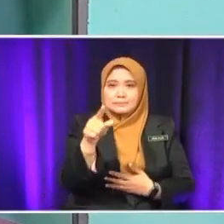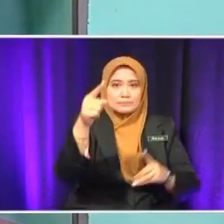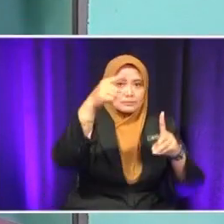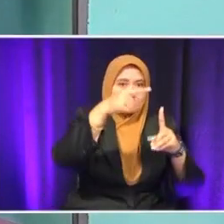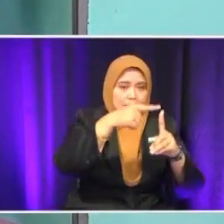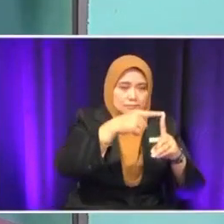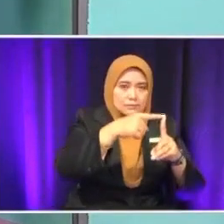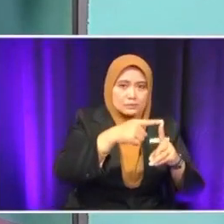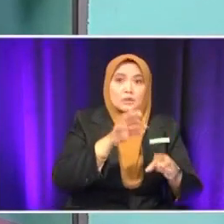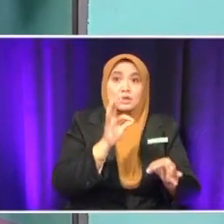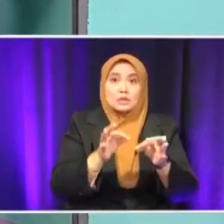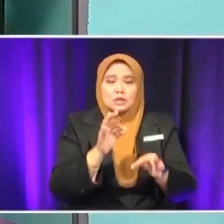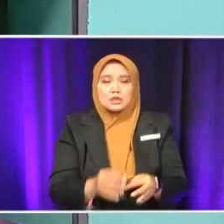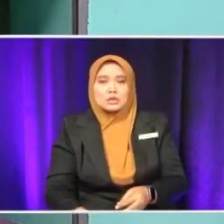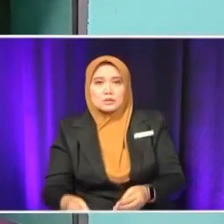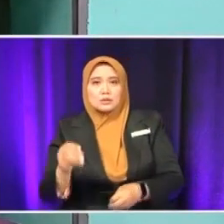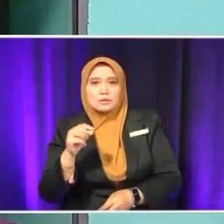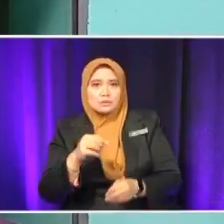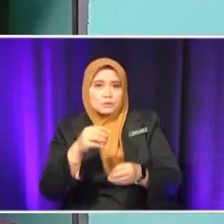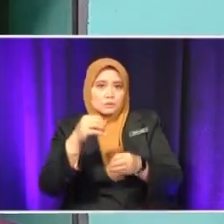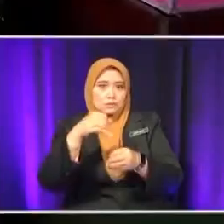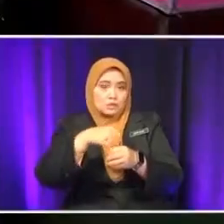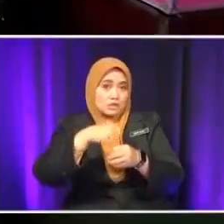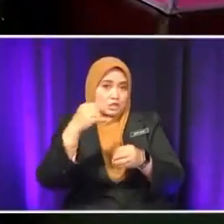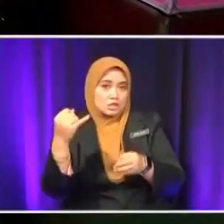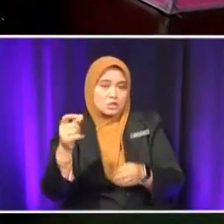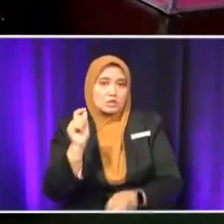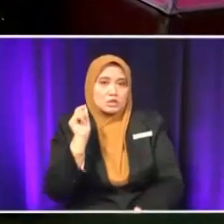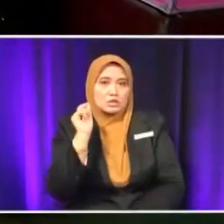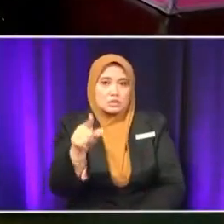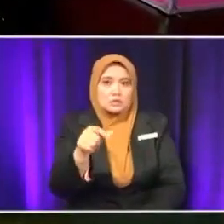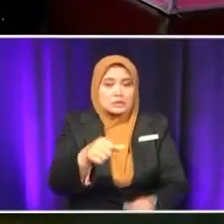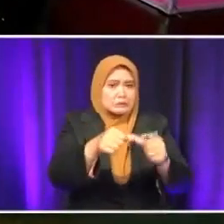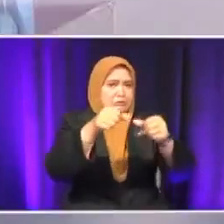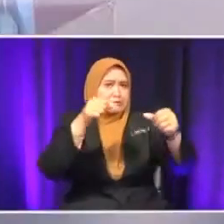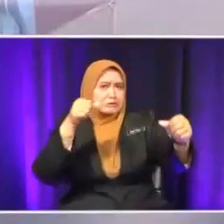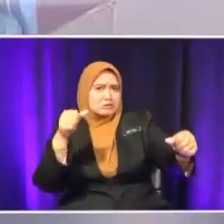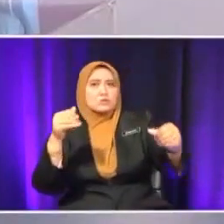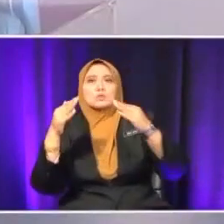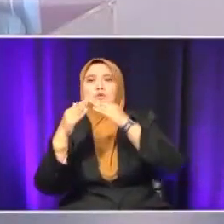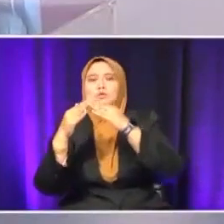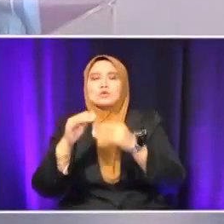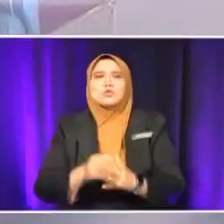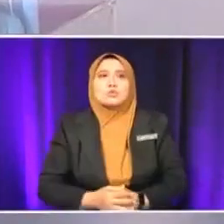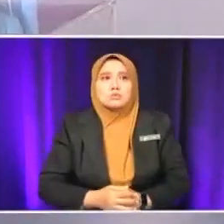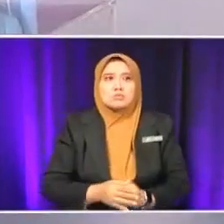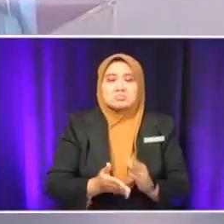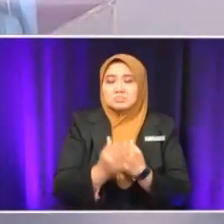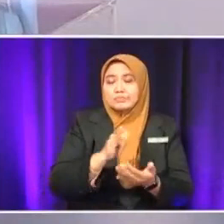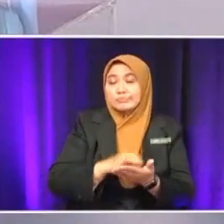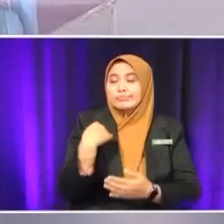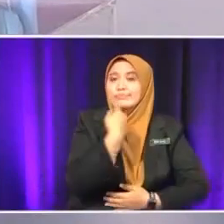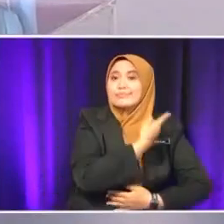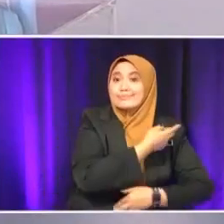anak panah menjauhi bucu tersebut. Okey, baiklah. Terima kasih cikgu. Sama-sama Grace. Kepada murid-murid yang sedang menonton sekarang, kita akan